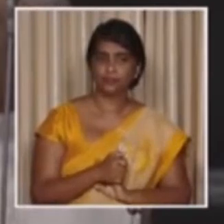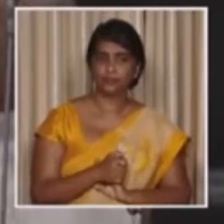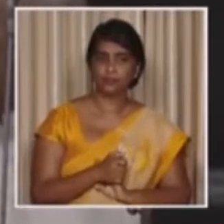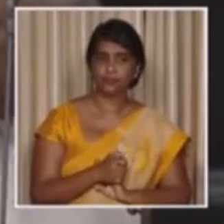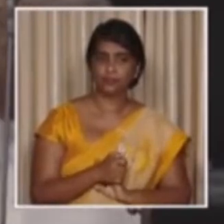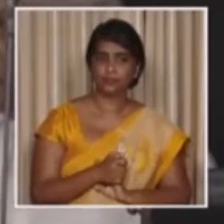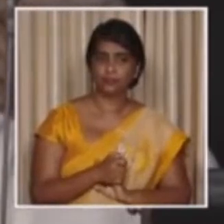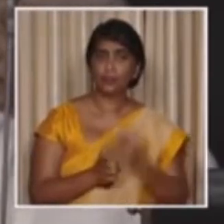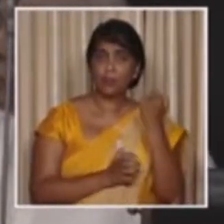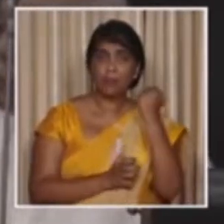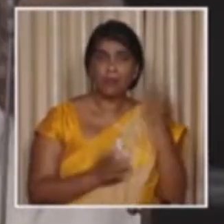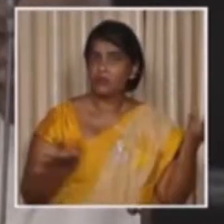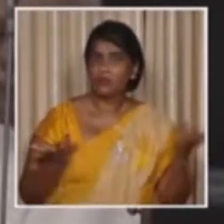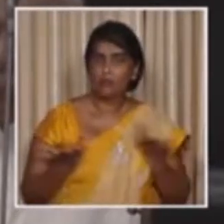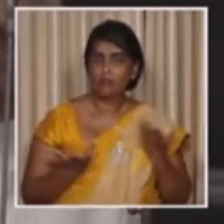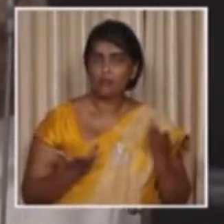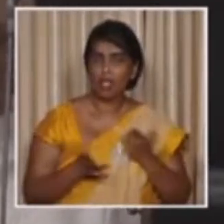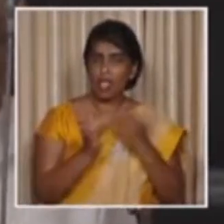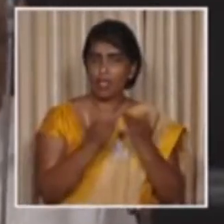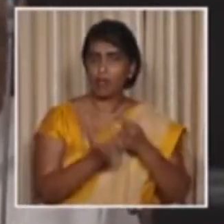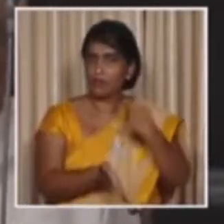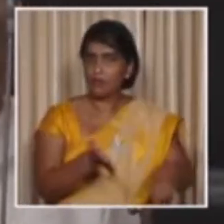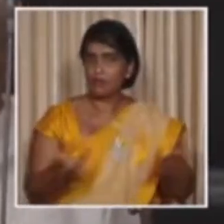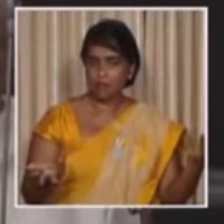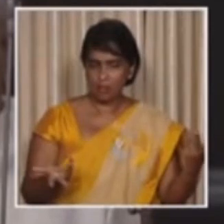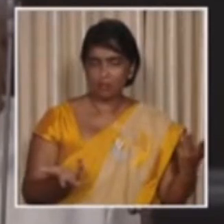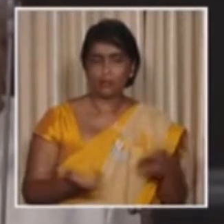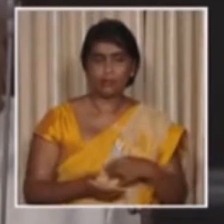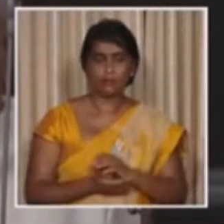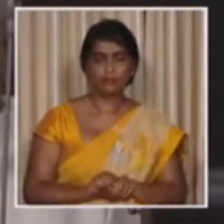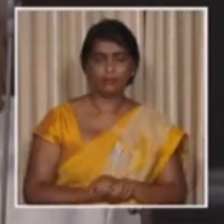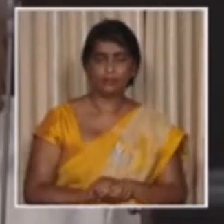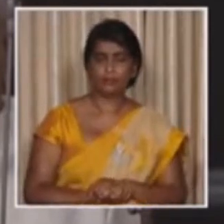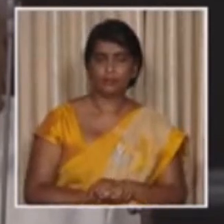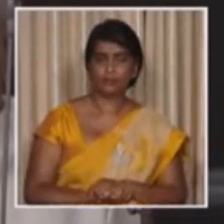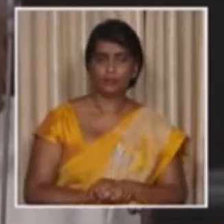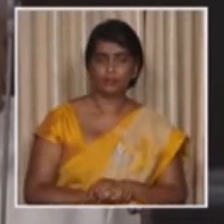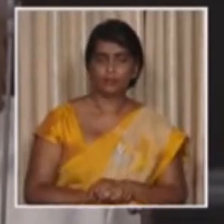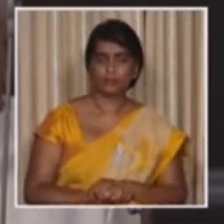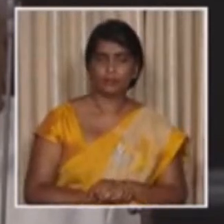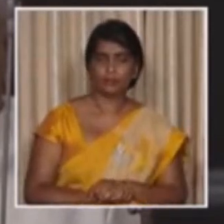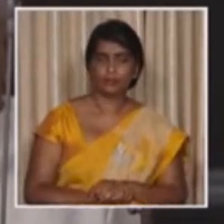එහෙම කරන්න බලයක් නැහැ කාටවත්. මේක කියෙව්වොත් ඇත්ත වශයෙන්ම